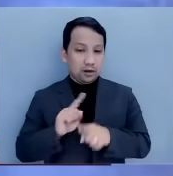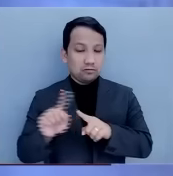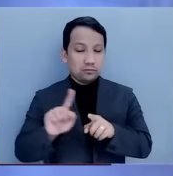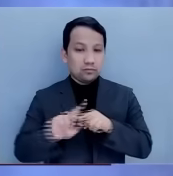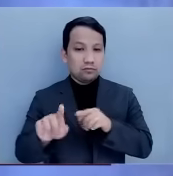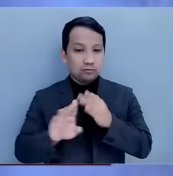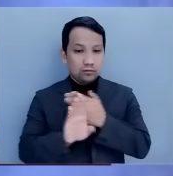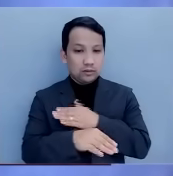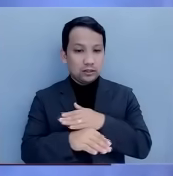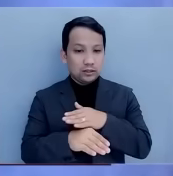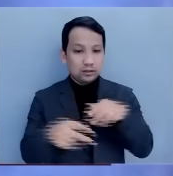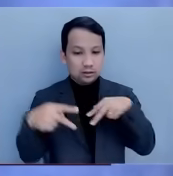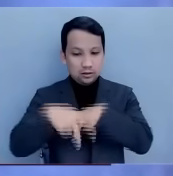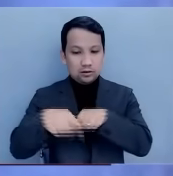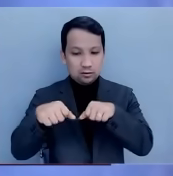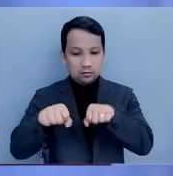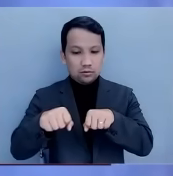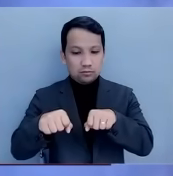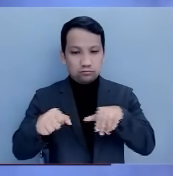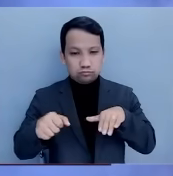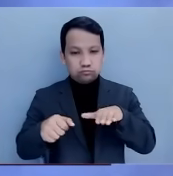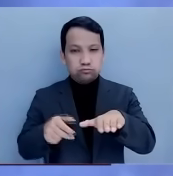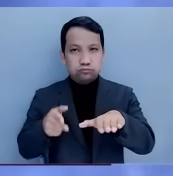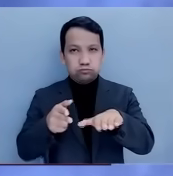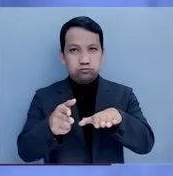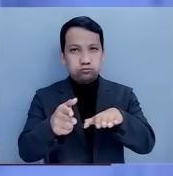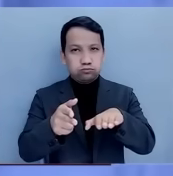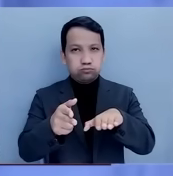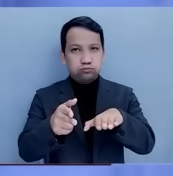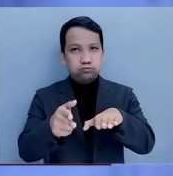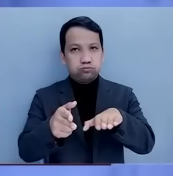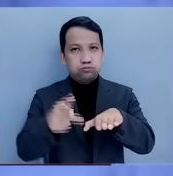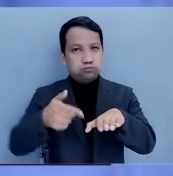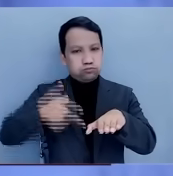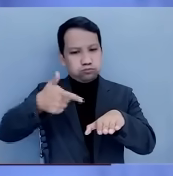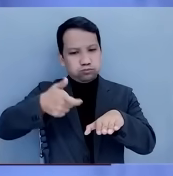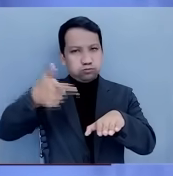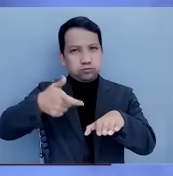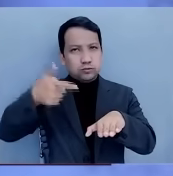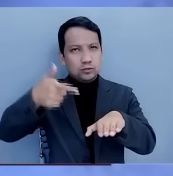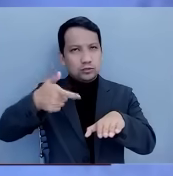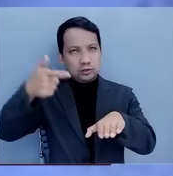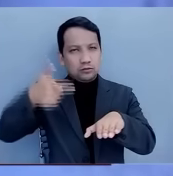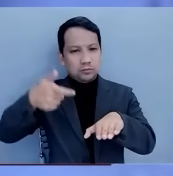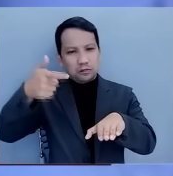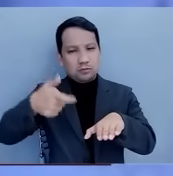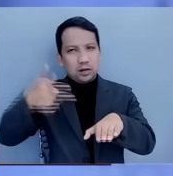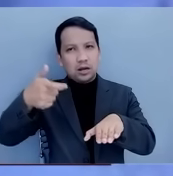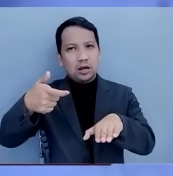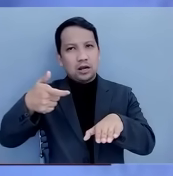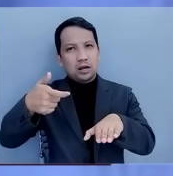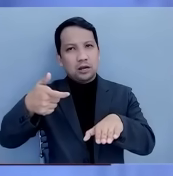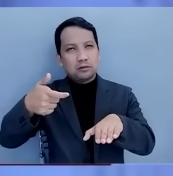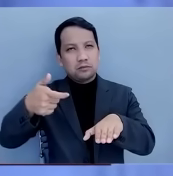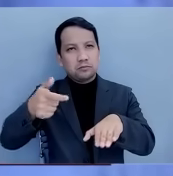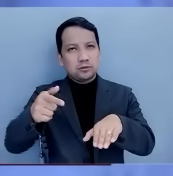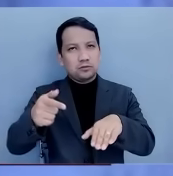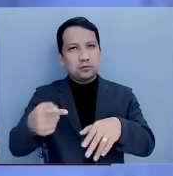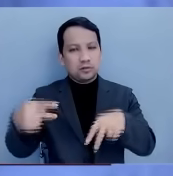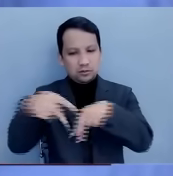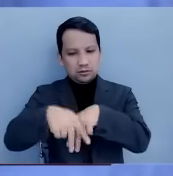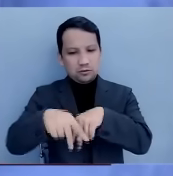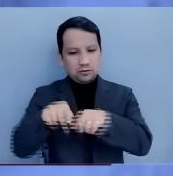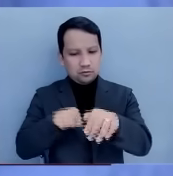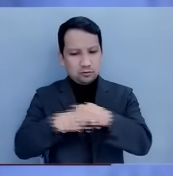kasama ang isang rider. Muling niratrat ng putok ang sasakyan, kahit may ibang motoristang dumaraan. Pagkatapos ng krimen, sumibat ang